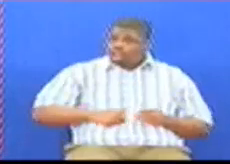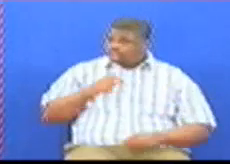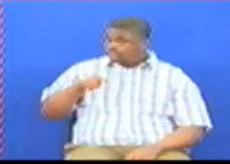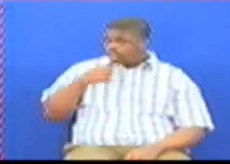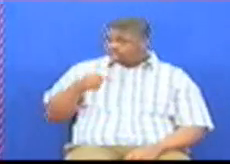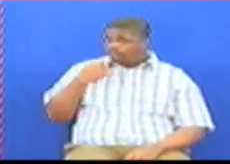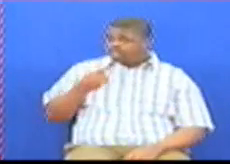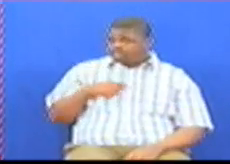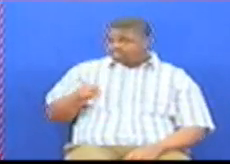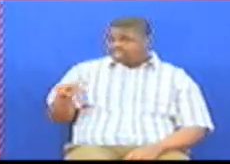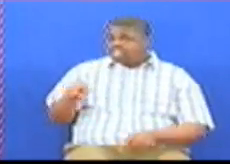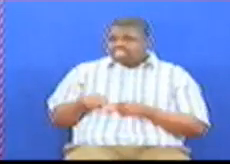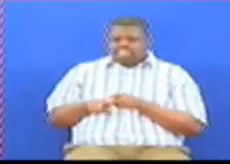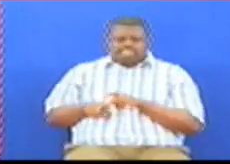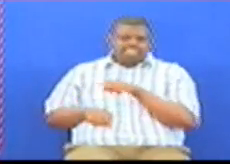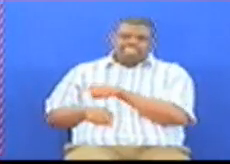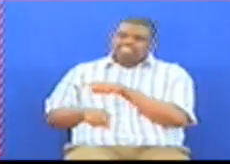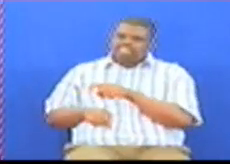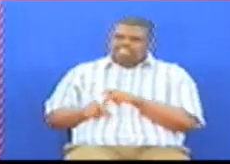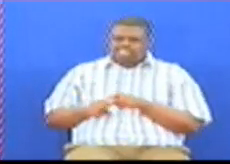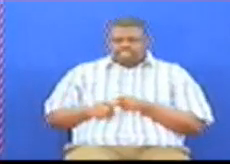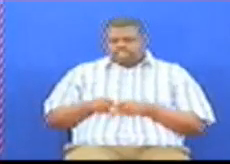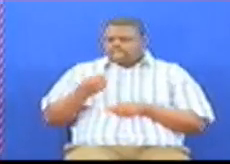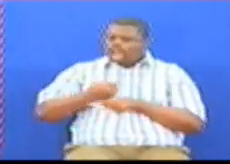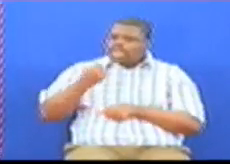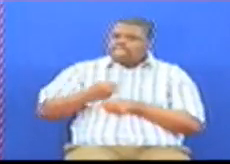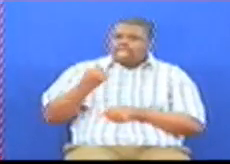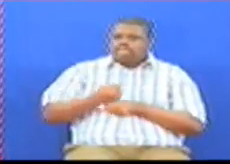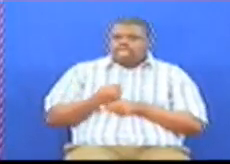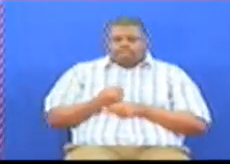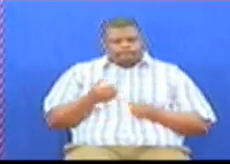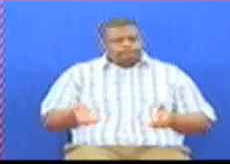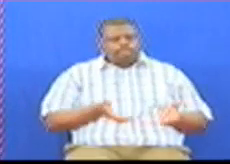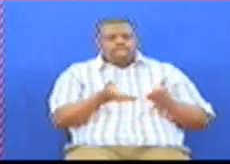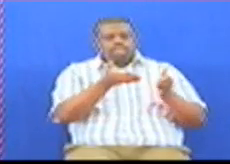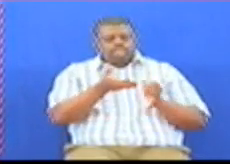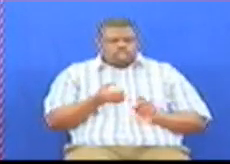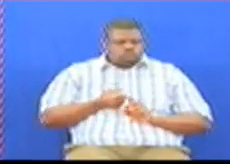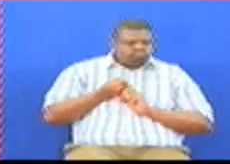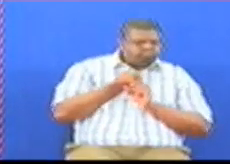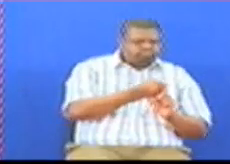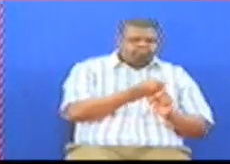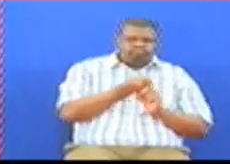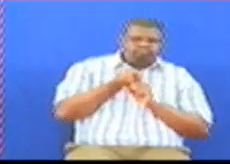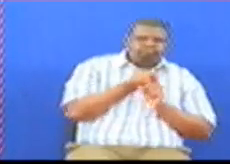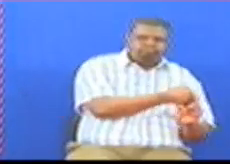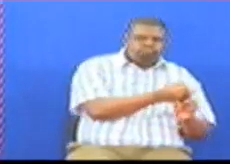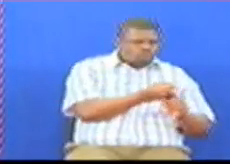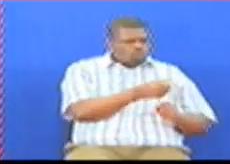TAMISEMI, ambayo ndio inashughulika na kusukuma maendeleo ya wananchi wengi katika nchi